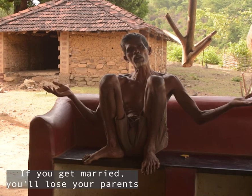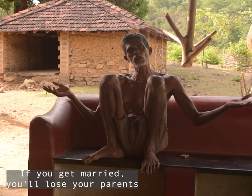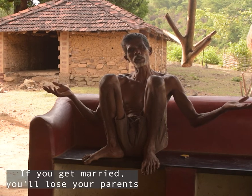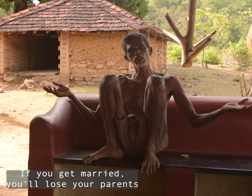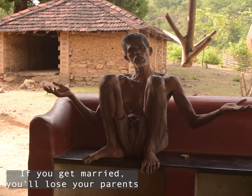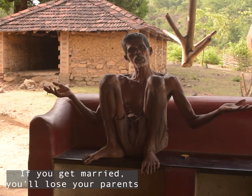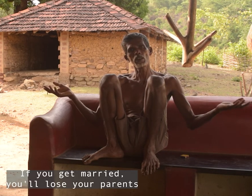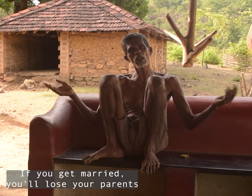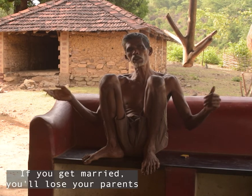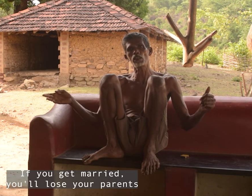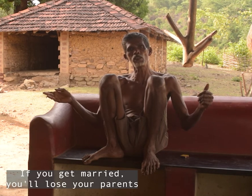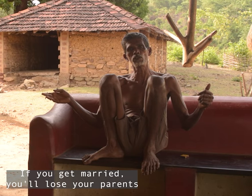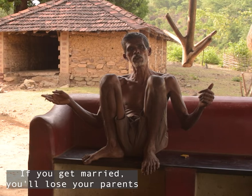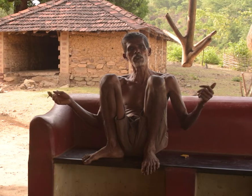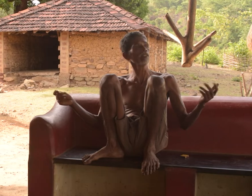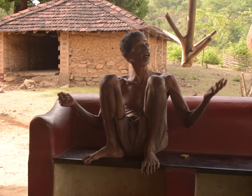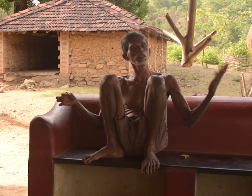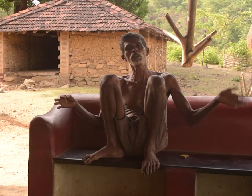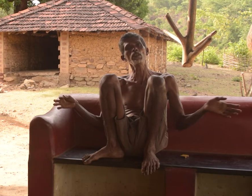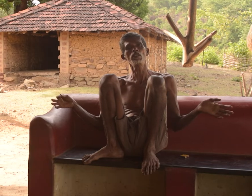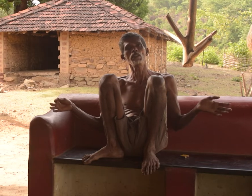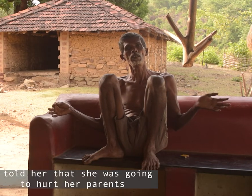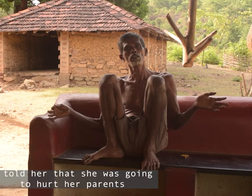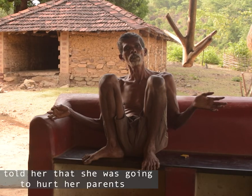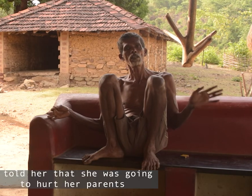ते सांगत होतं आधीच सांगत होतं लग्नाच्या आधी.